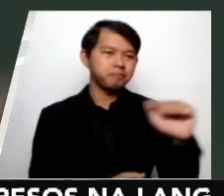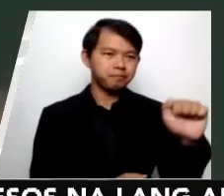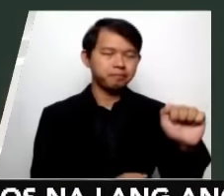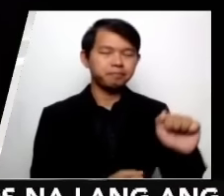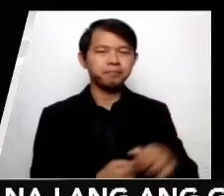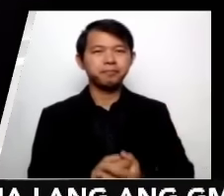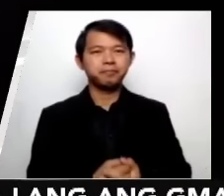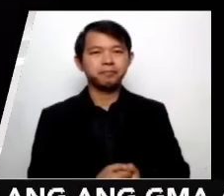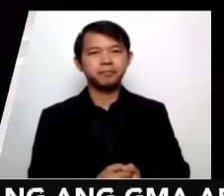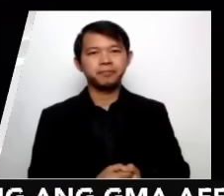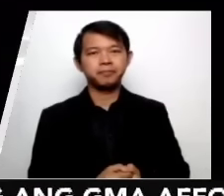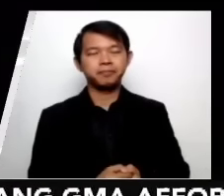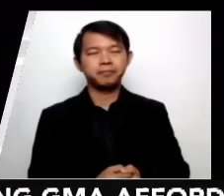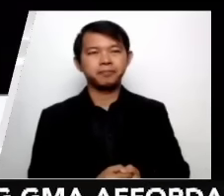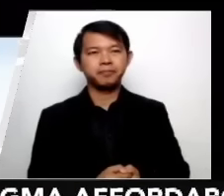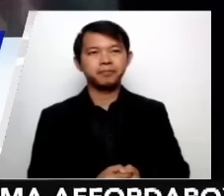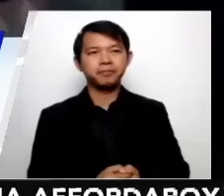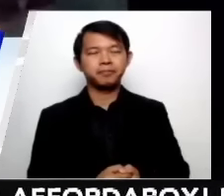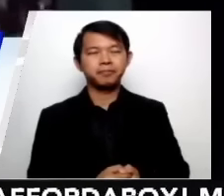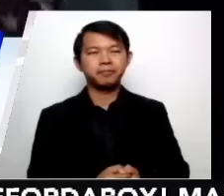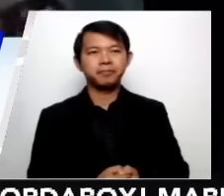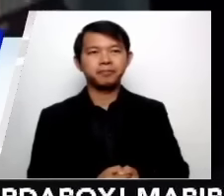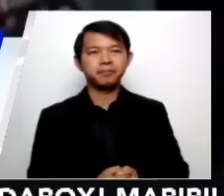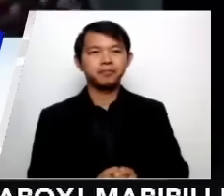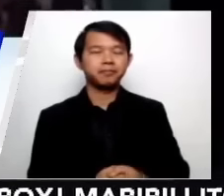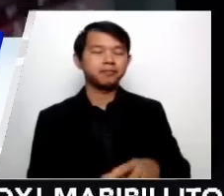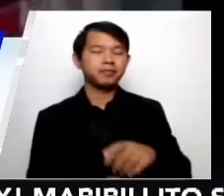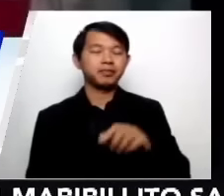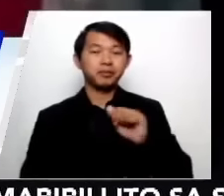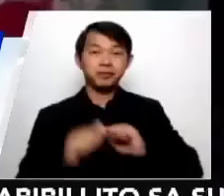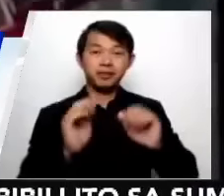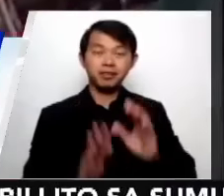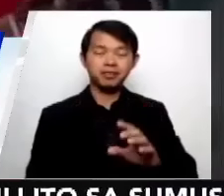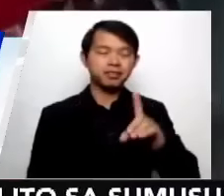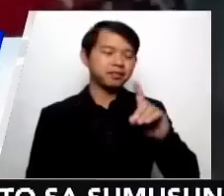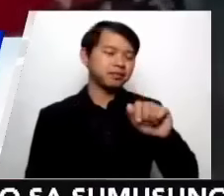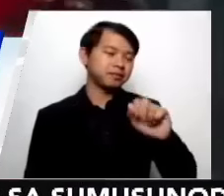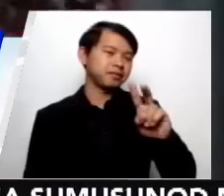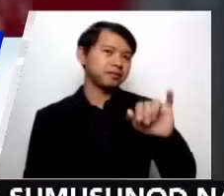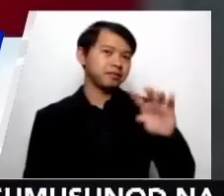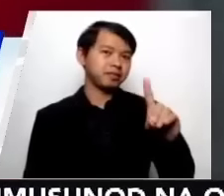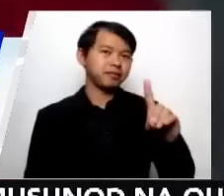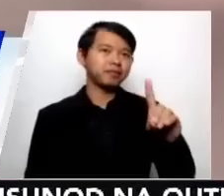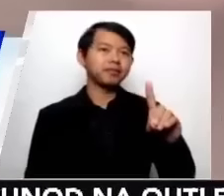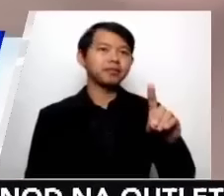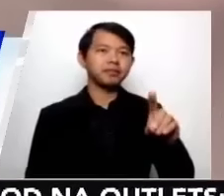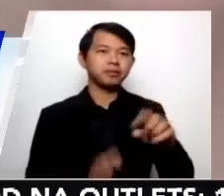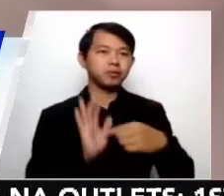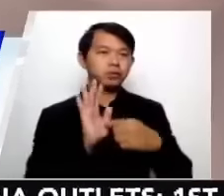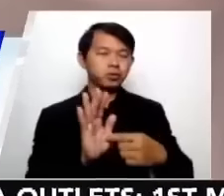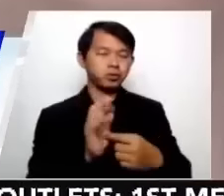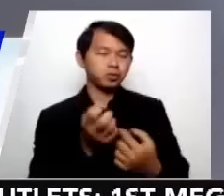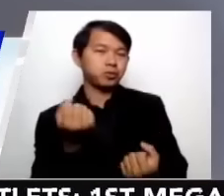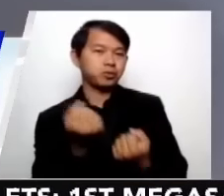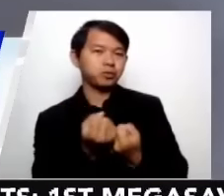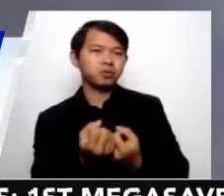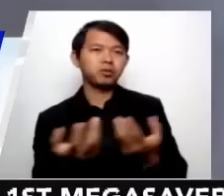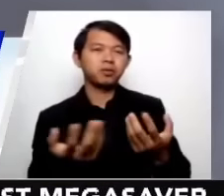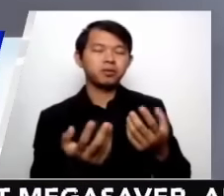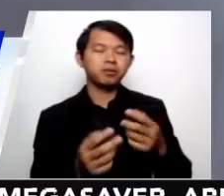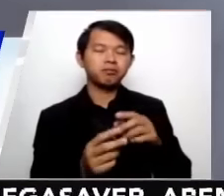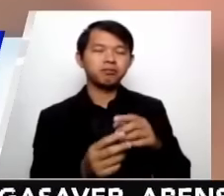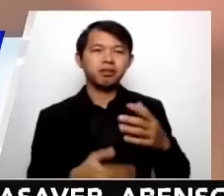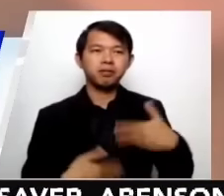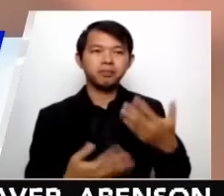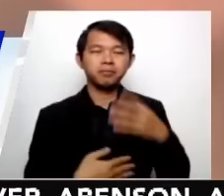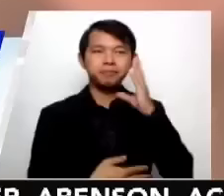Ibinahagi rin ng proud Swiftie na si David Licauco ang kanyang The Eras Tour experience sa Sydney, Australia. Masaya raw siya sa experience pati